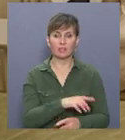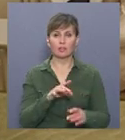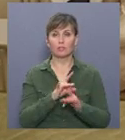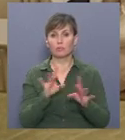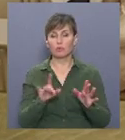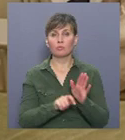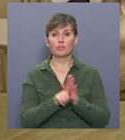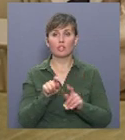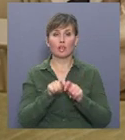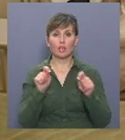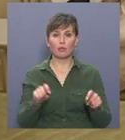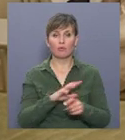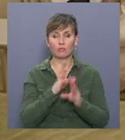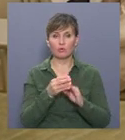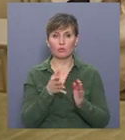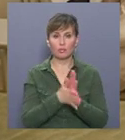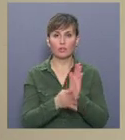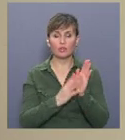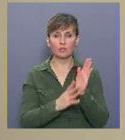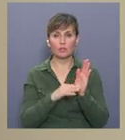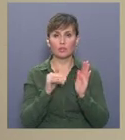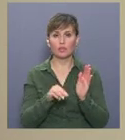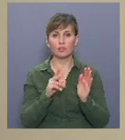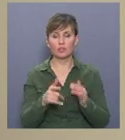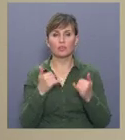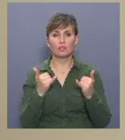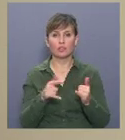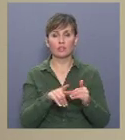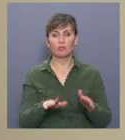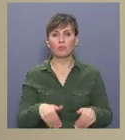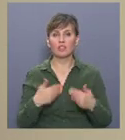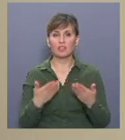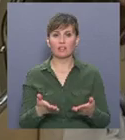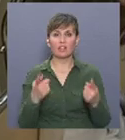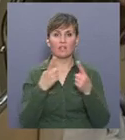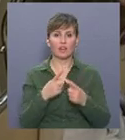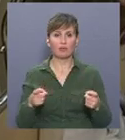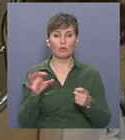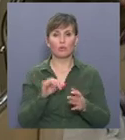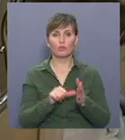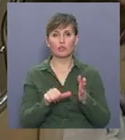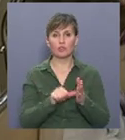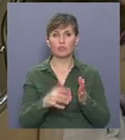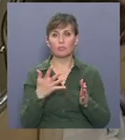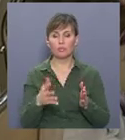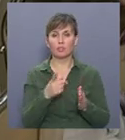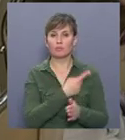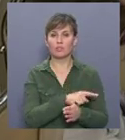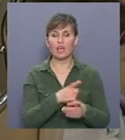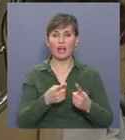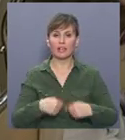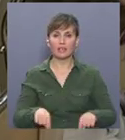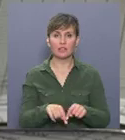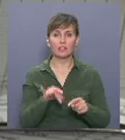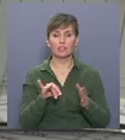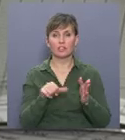запуск портала обошелся всего в 90 тысяч тенге. Сейчас там представлена информация о 65 медицинских организациях